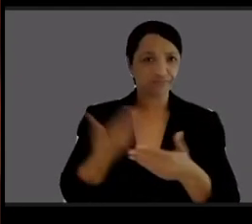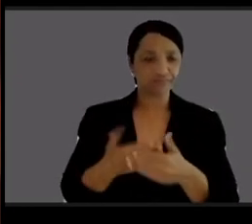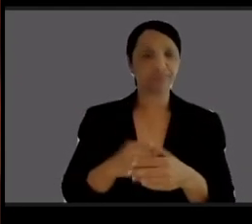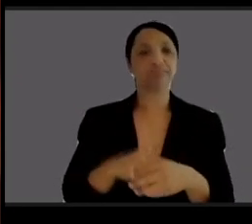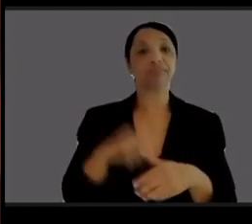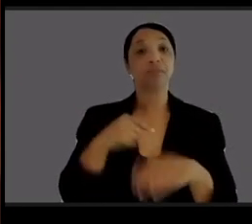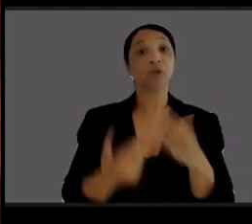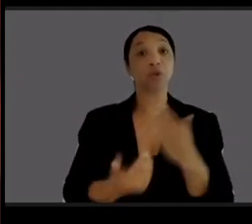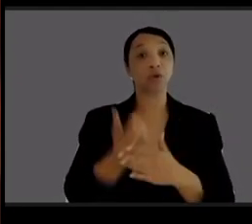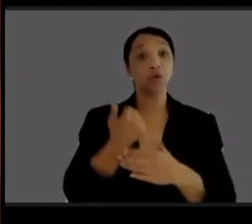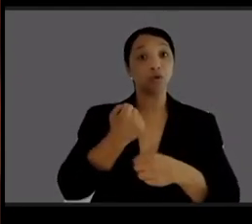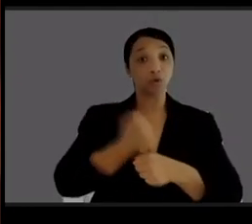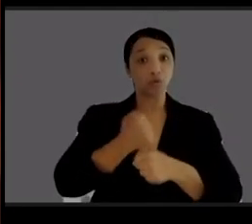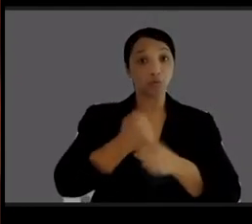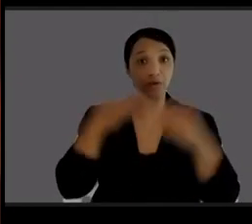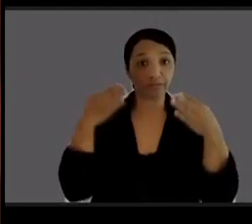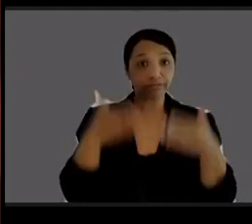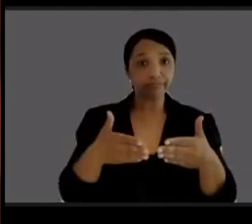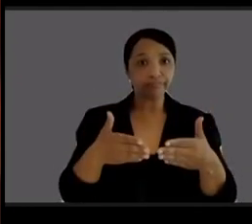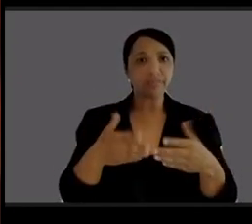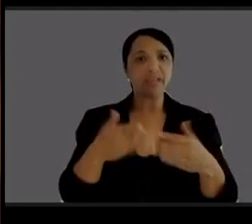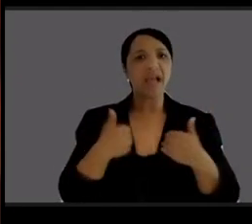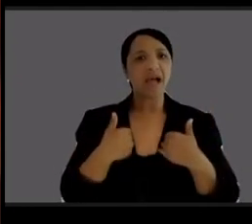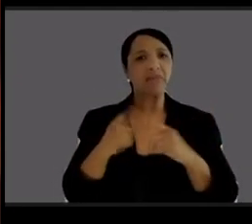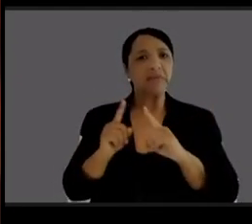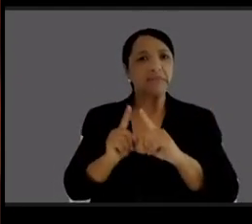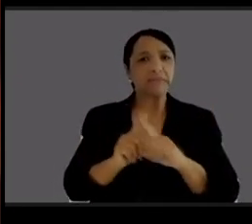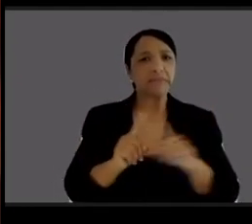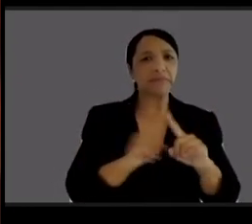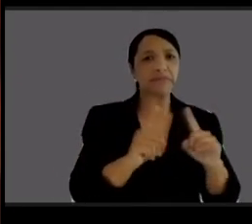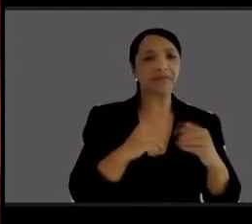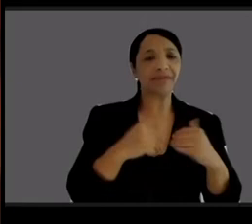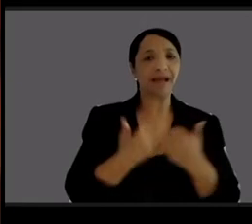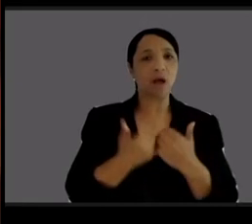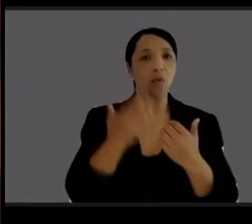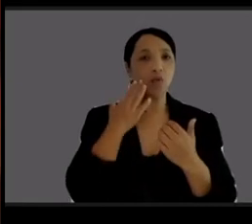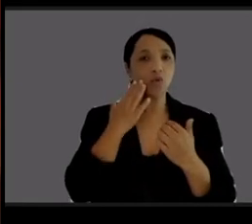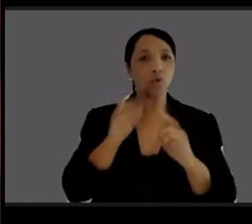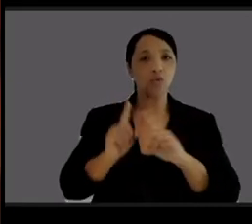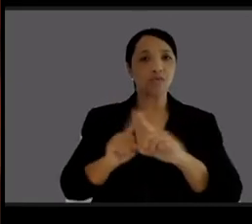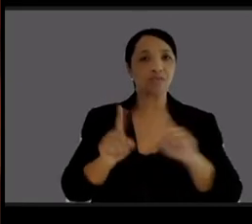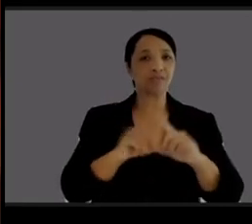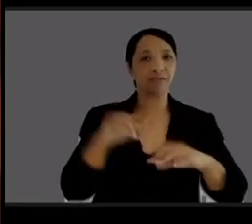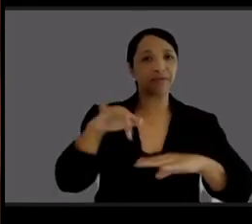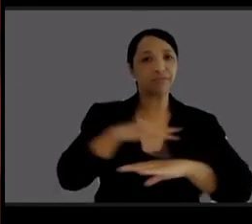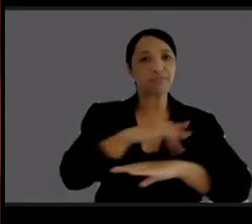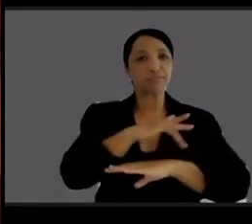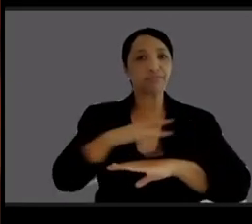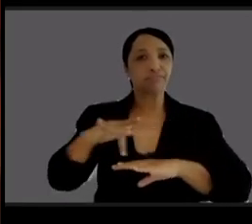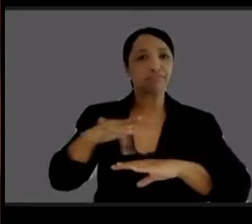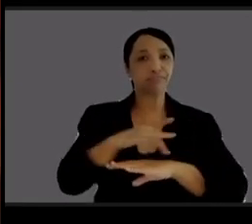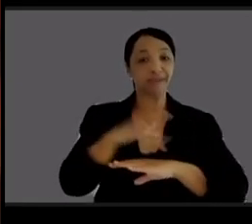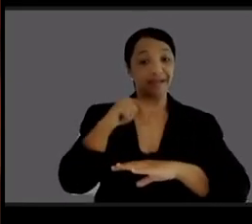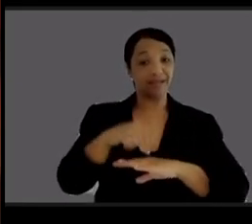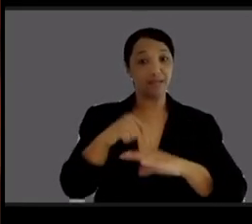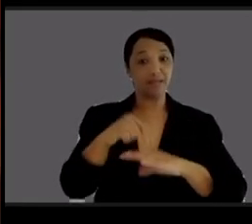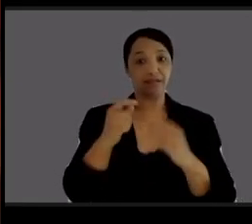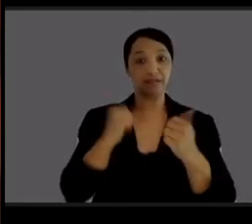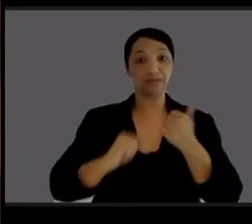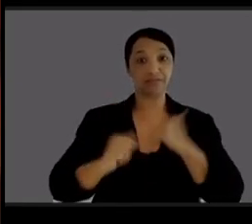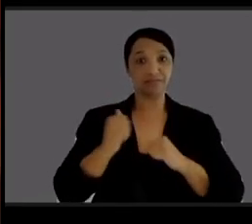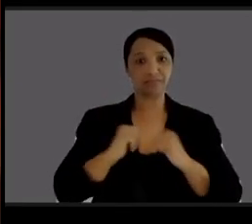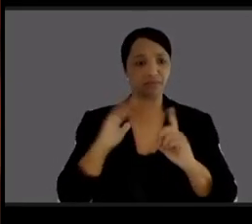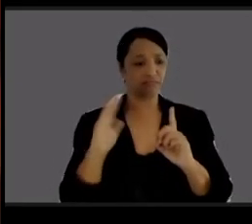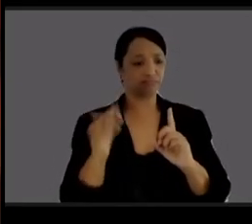Dans cette nouvelle œuvre, l'esprit d'un lion héroïque apparaît dans la scène culminante de Renjishi, chef-d'œuvre